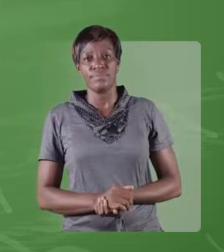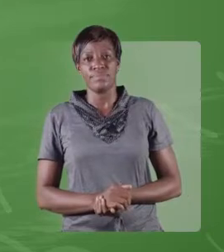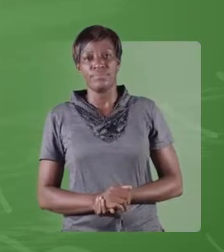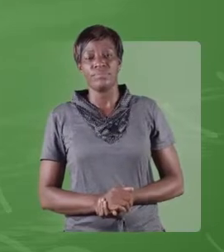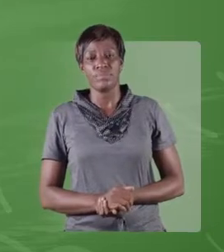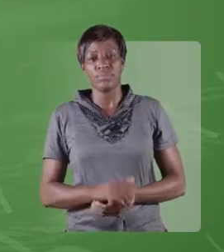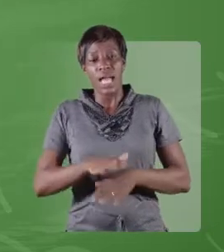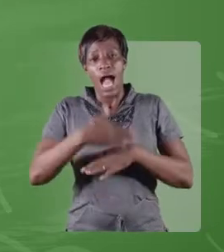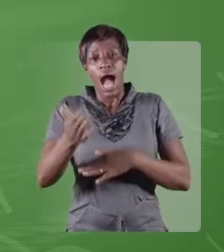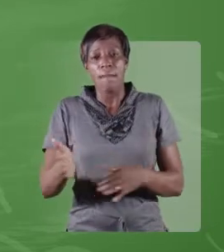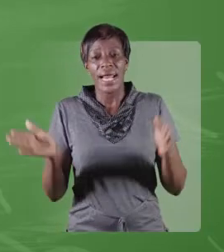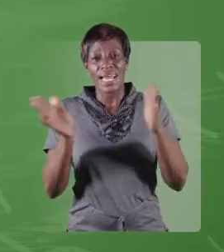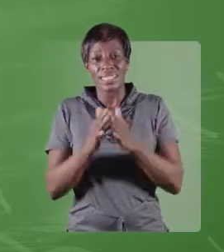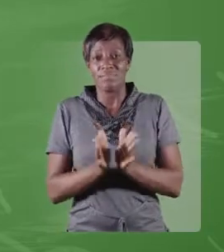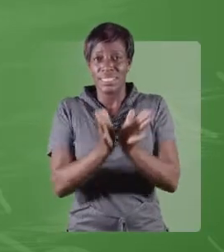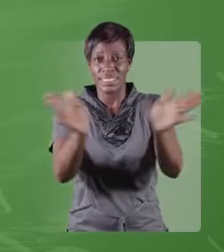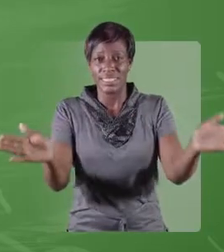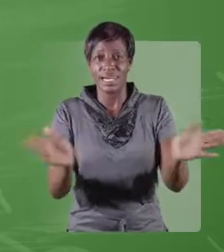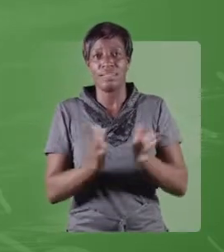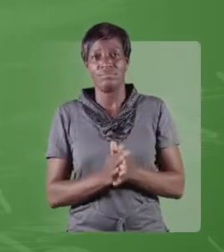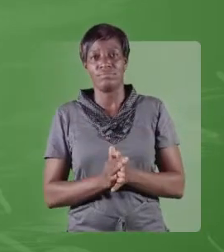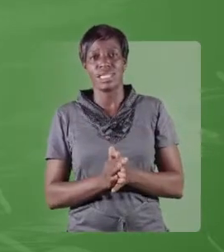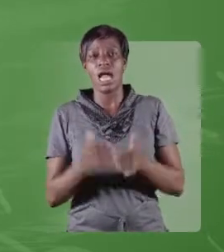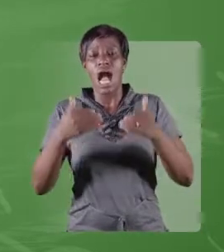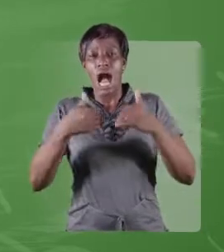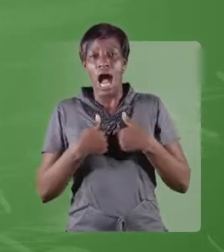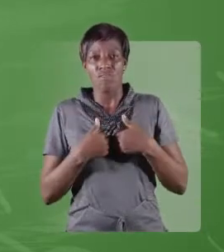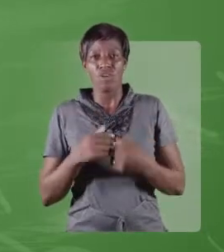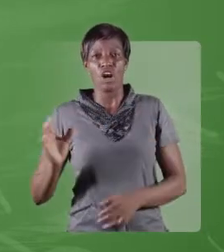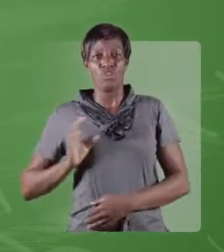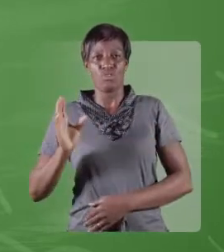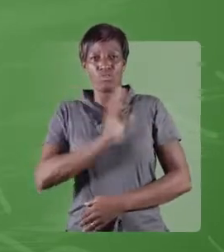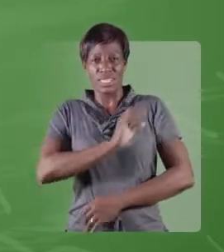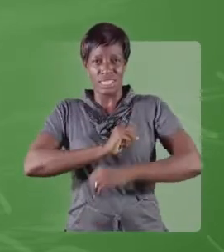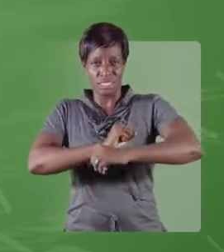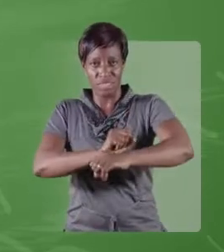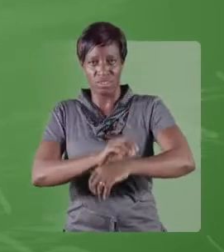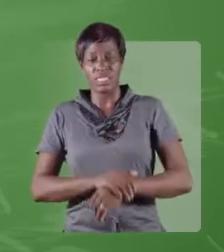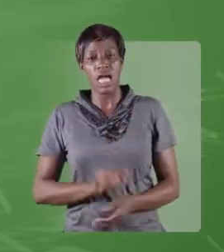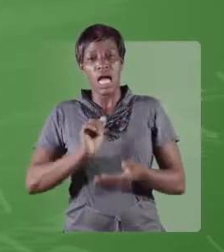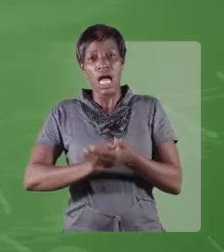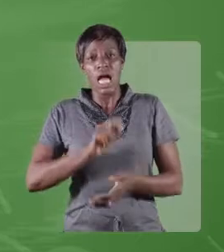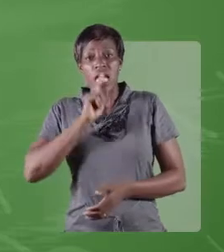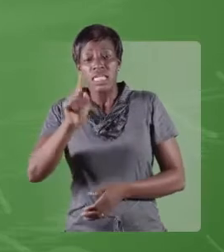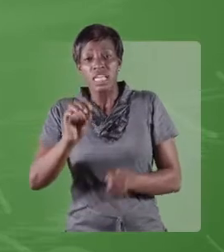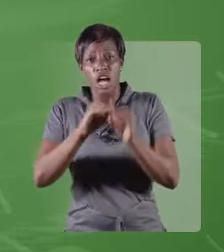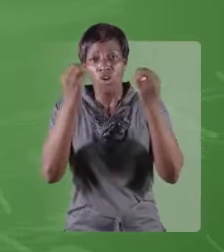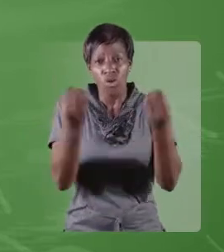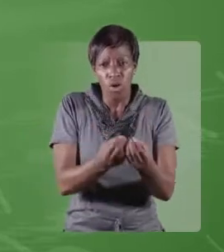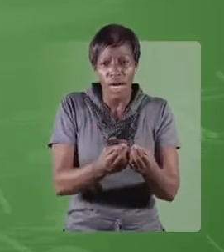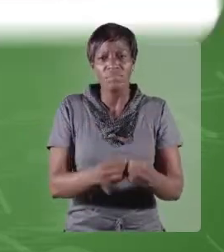Après l'Assemblée générale, nous avons le Conseil de sécurité. C'est l'organe exécutif de